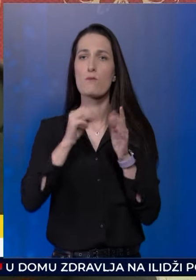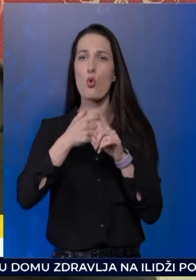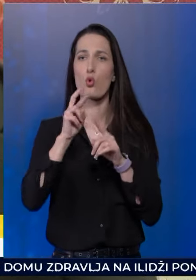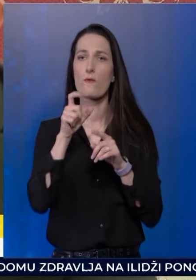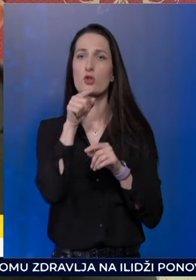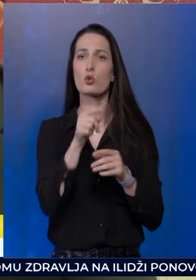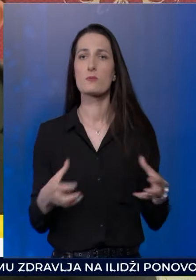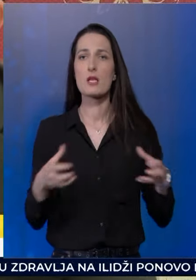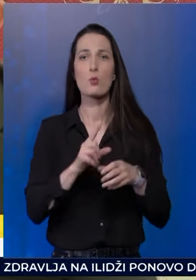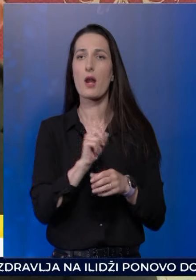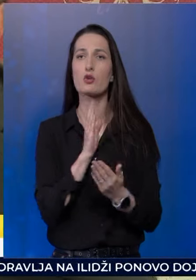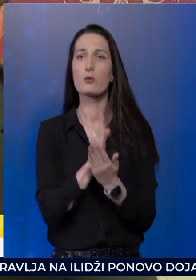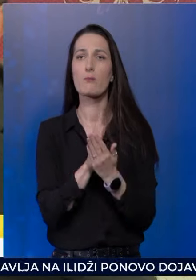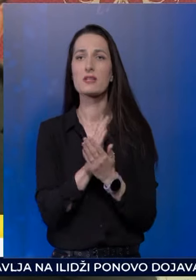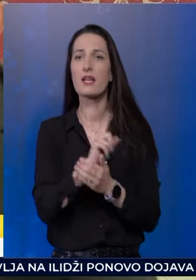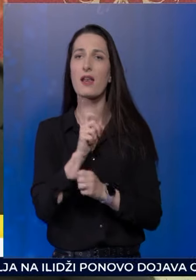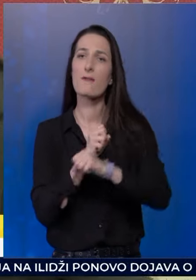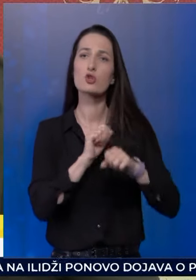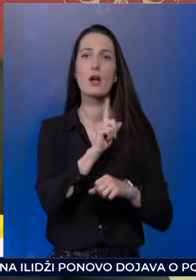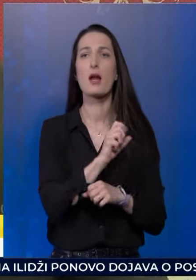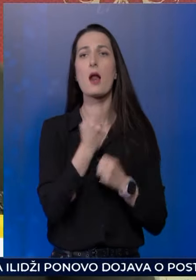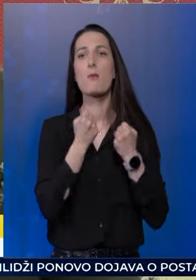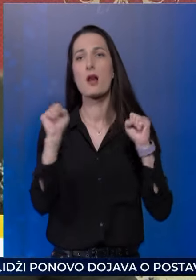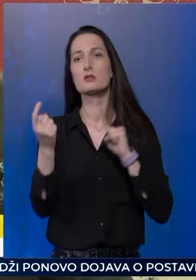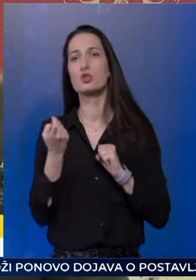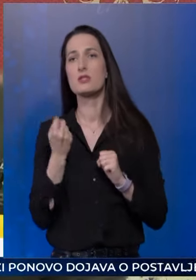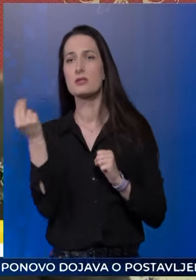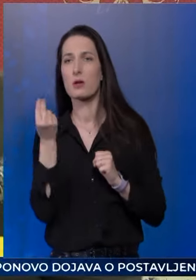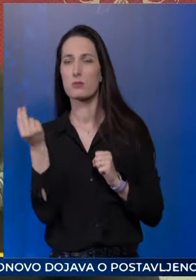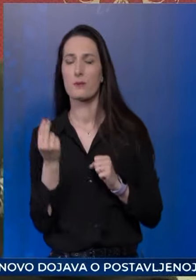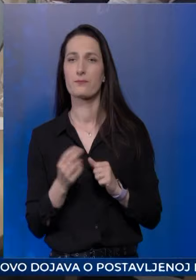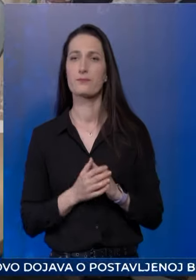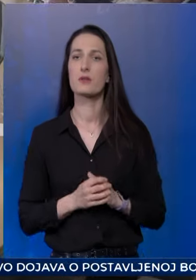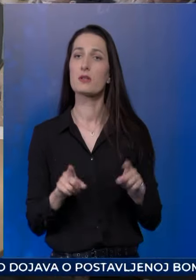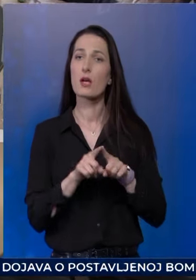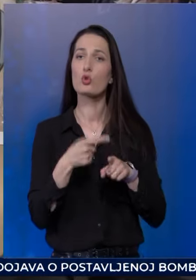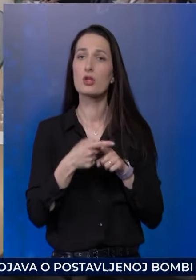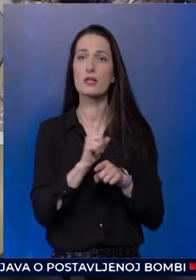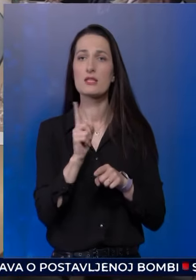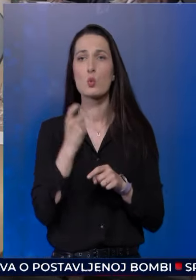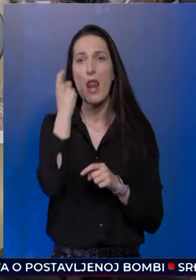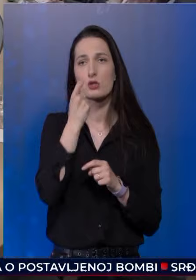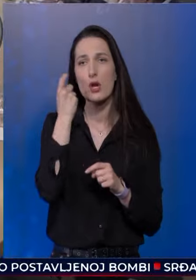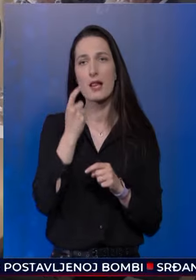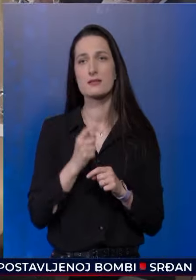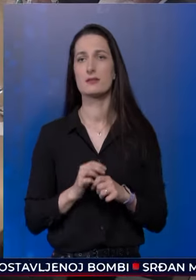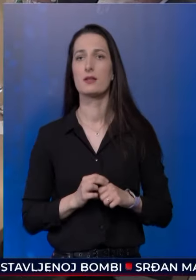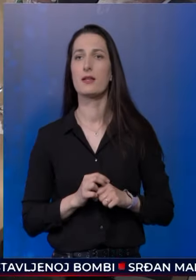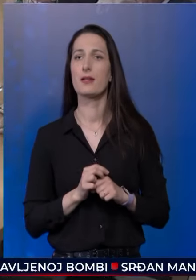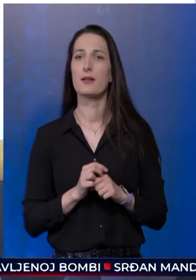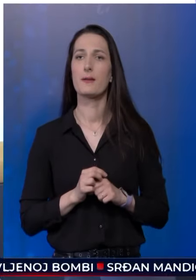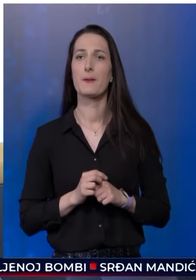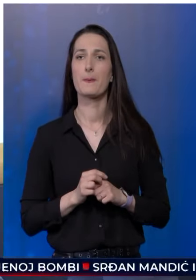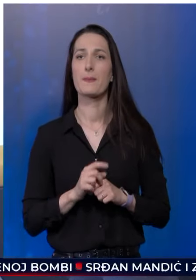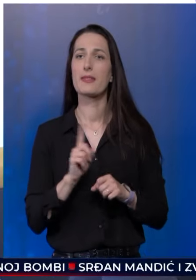želi demonstrirati u stvari moć Srbije, da se Srbija opet želi nametnuti kao jedan hegemon. Tako da je cilj da se pokaže